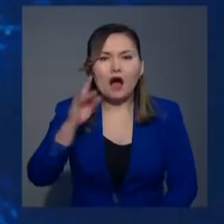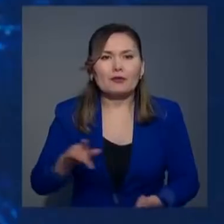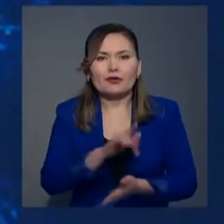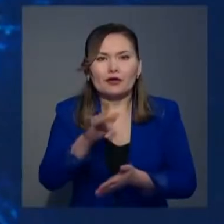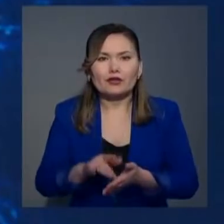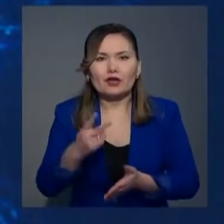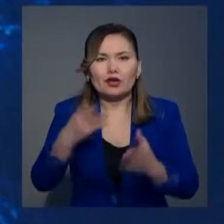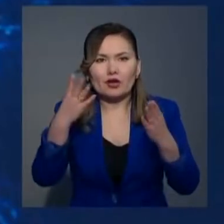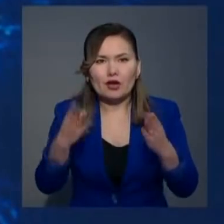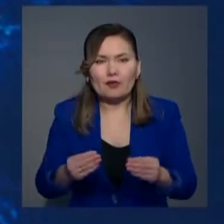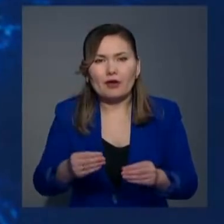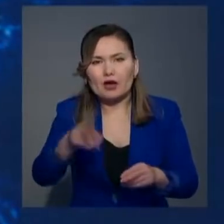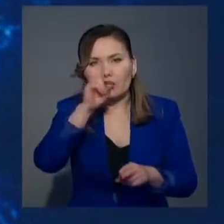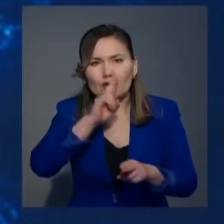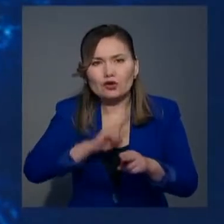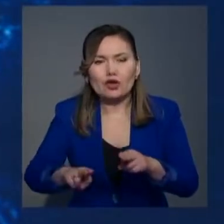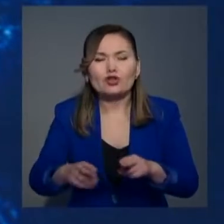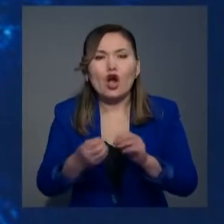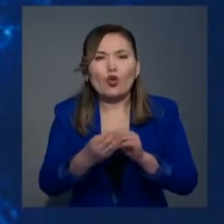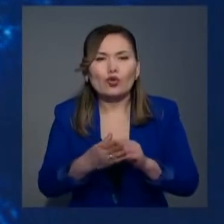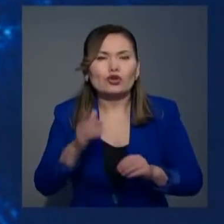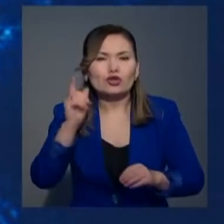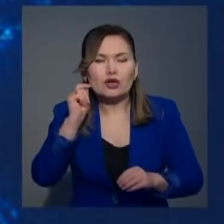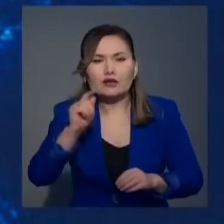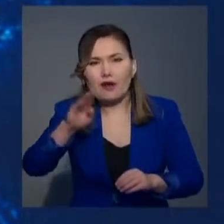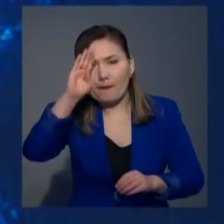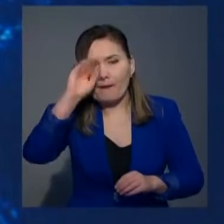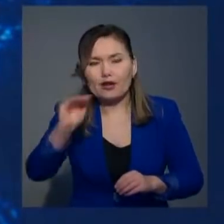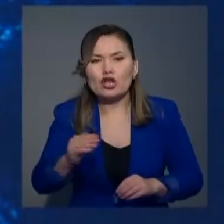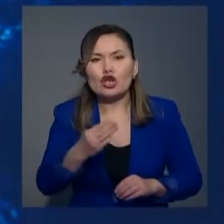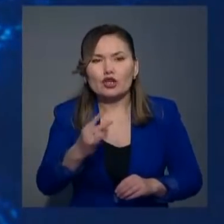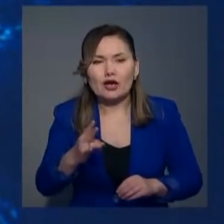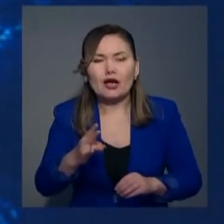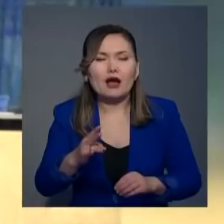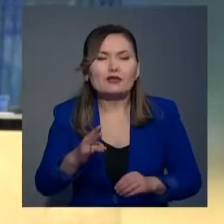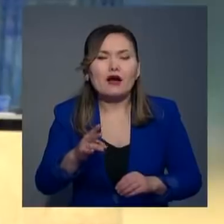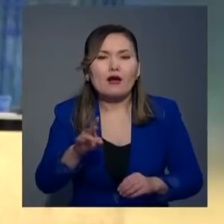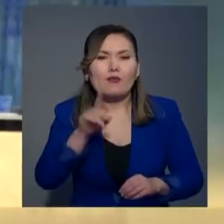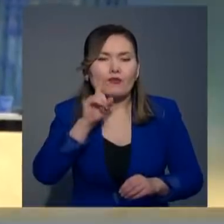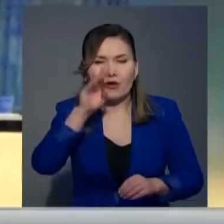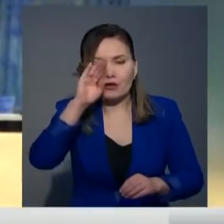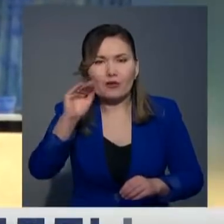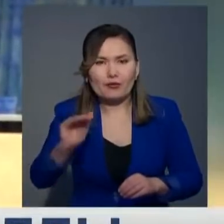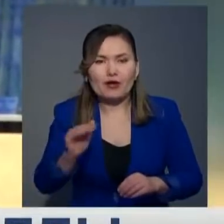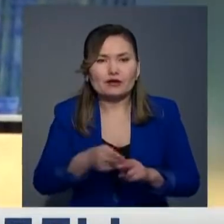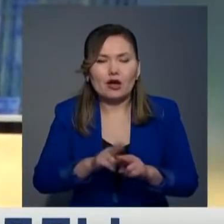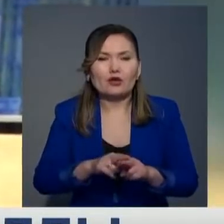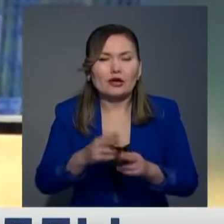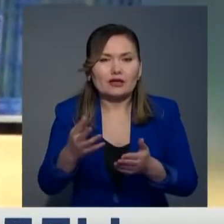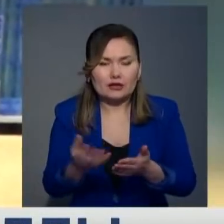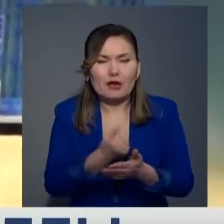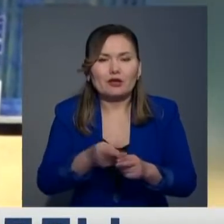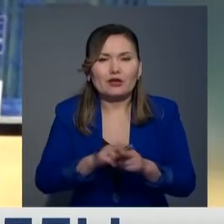Алматыда екі күн бұрын жоғалып кеткен 14 жастағы оқушы Шерхан Күнту табылды. Жасөспірім аман есен отбасына жеткізілді,